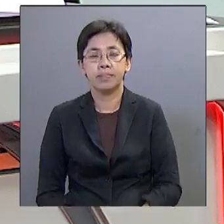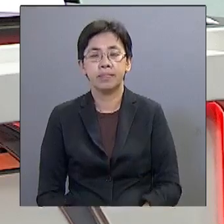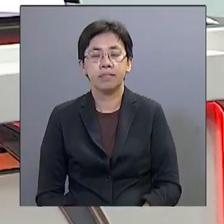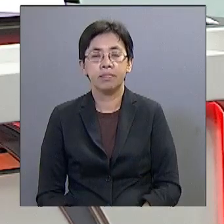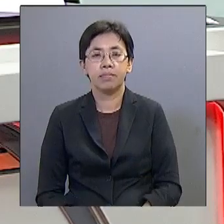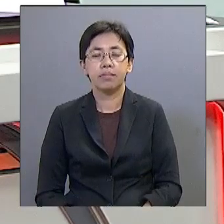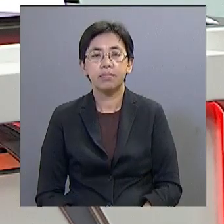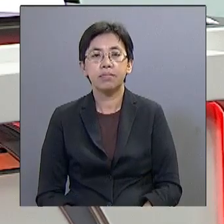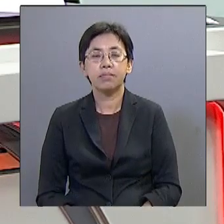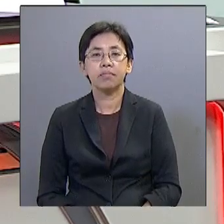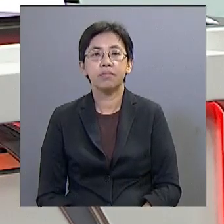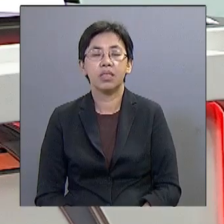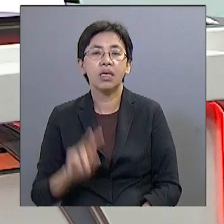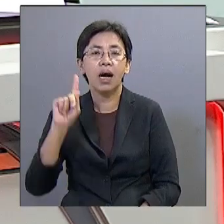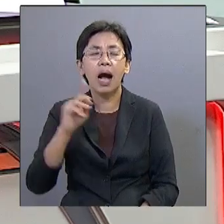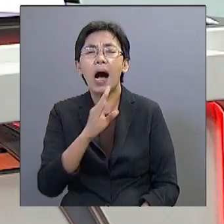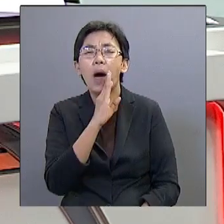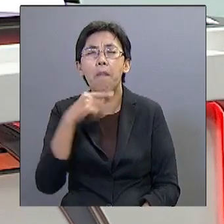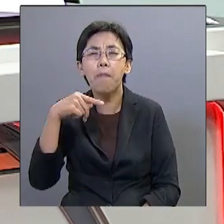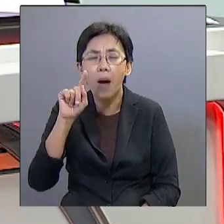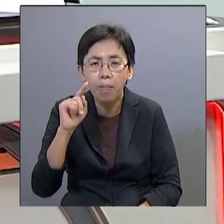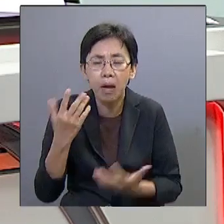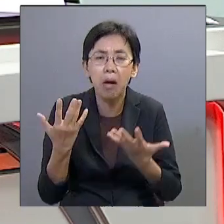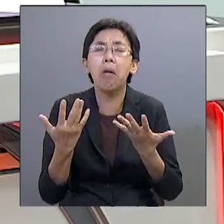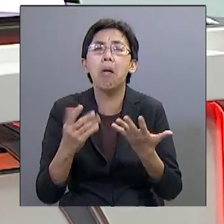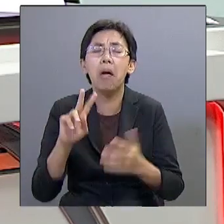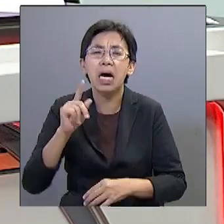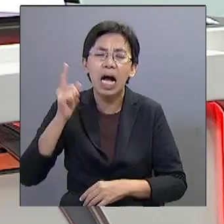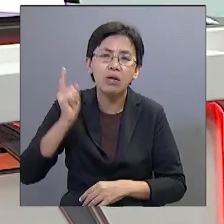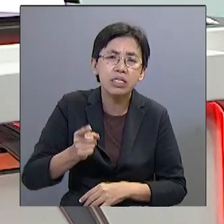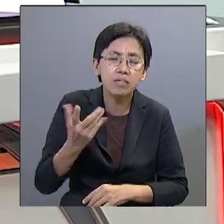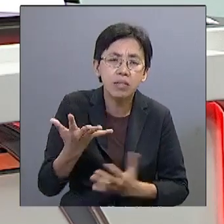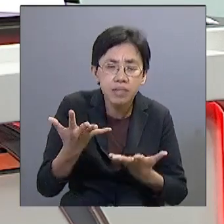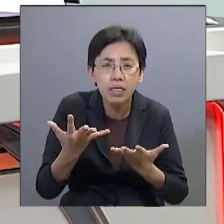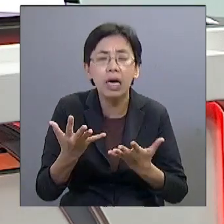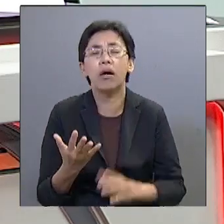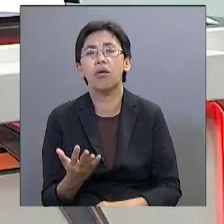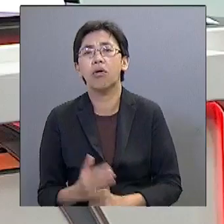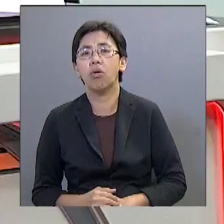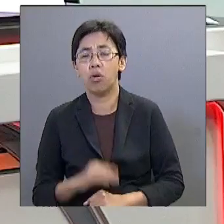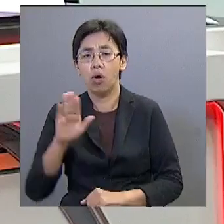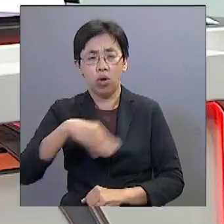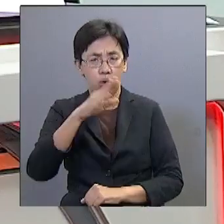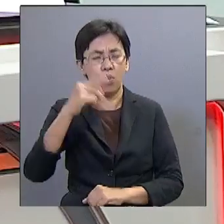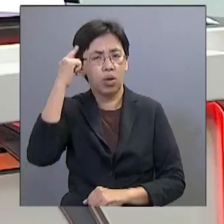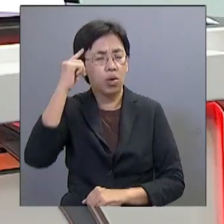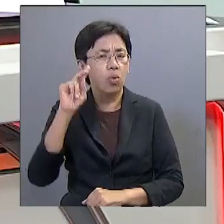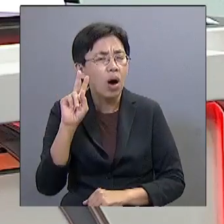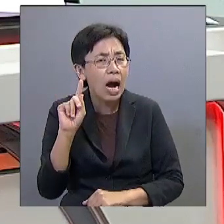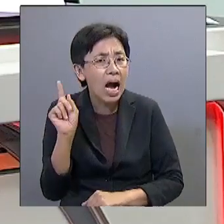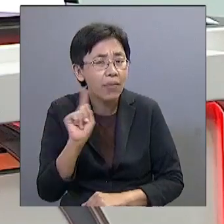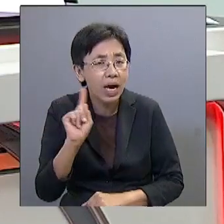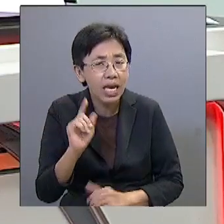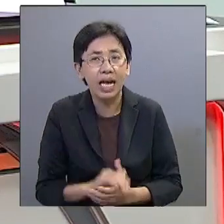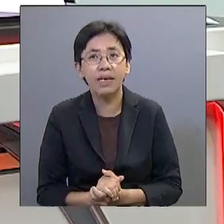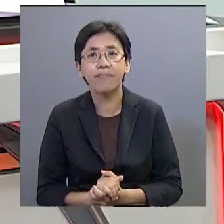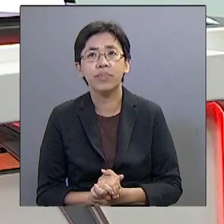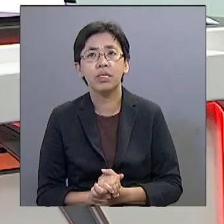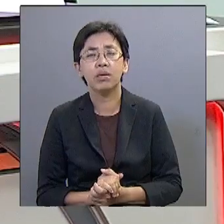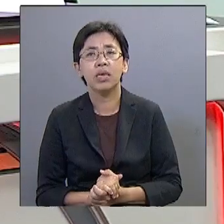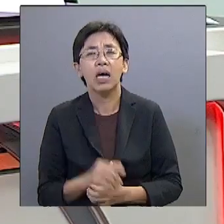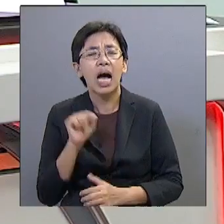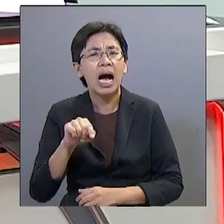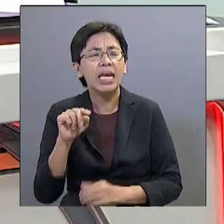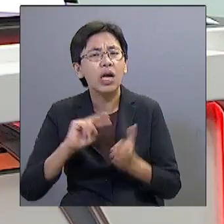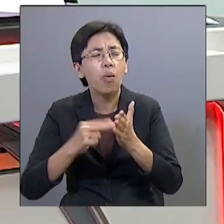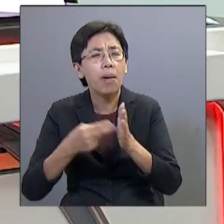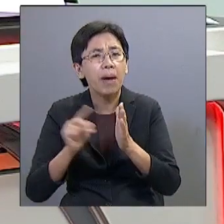นอกจากควา Fake News แล้นะคะ ยมอคำหนึ่ค่ ที่ต่ไปคุผู้ชมอาจจะคุนกับมนมากขึ้กคำวา Deep FakeDeep